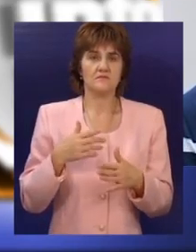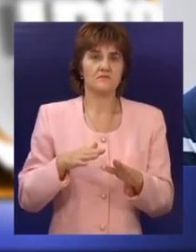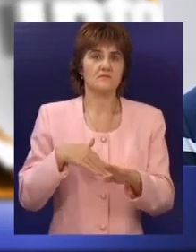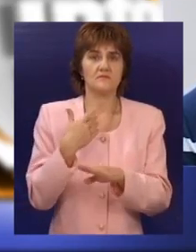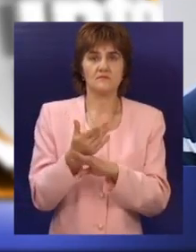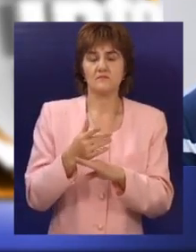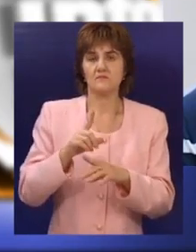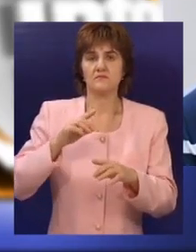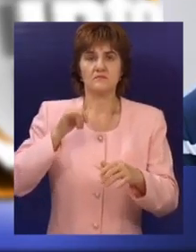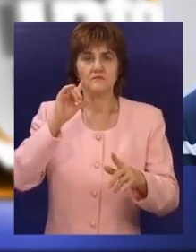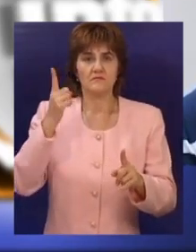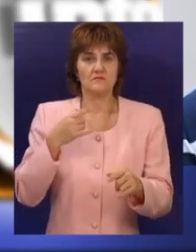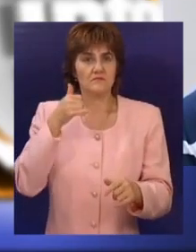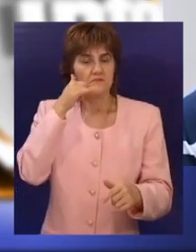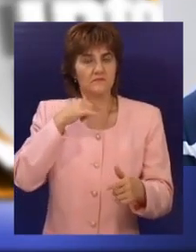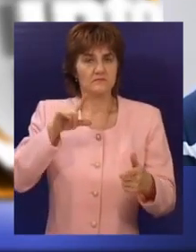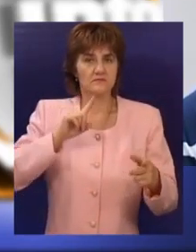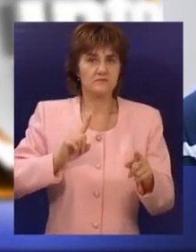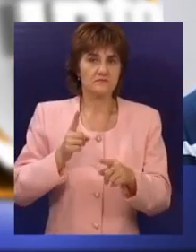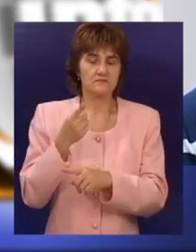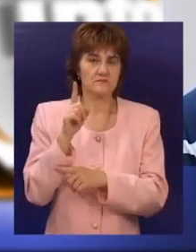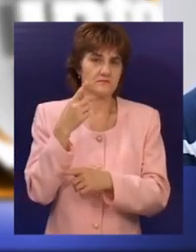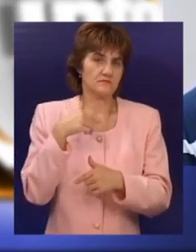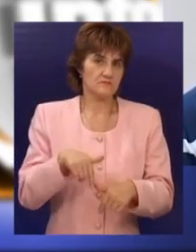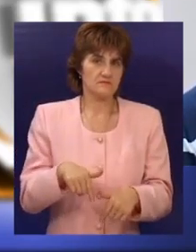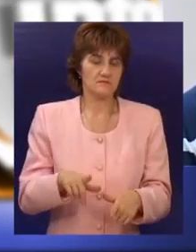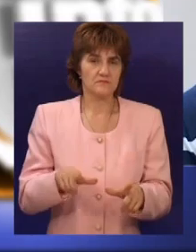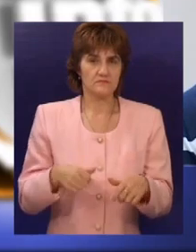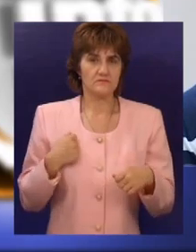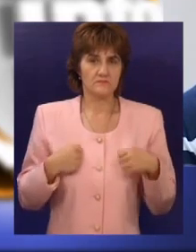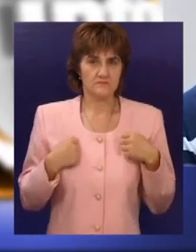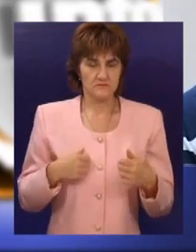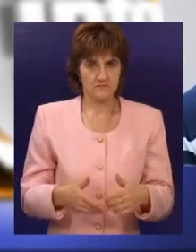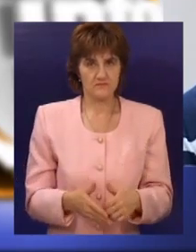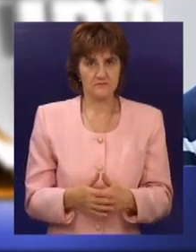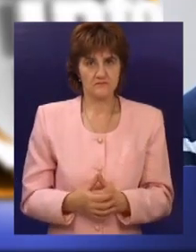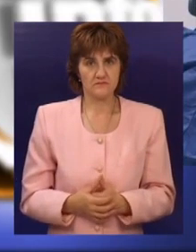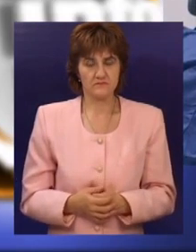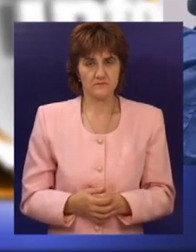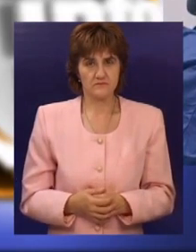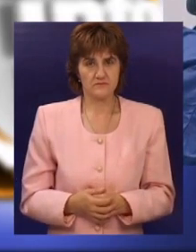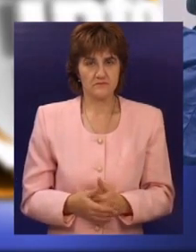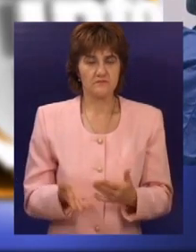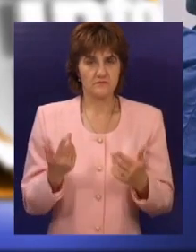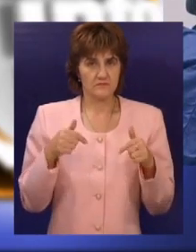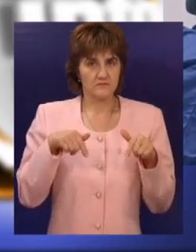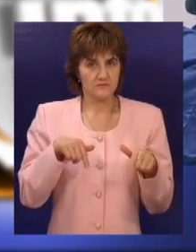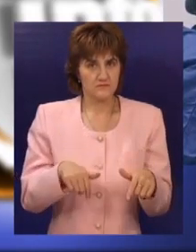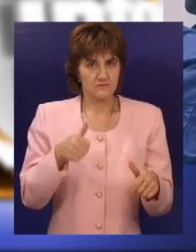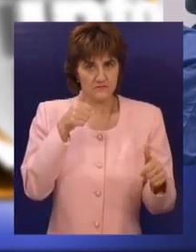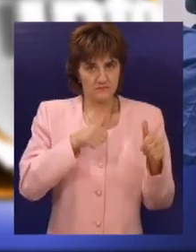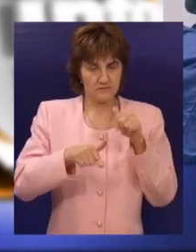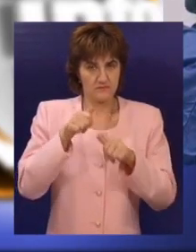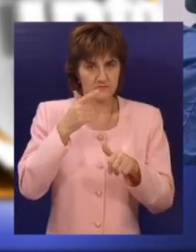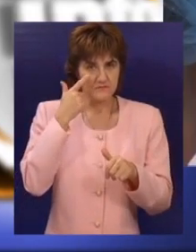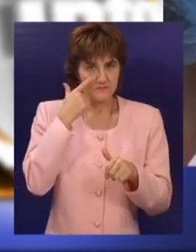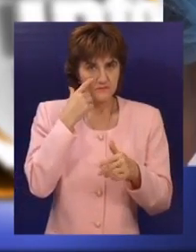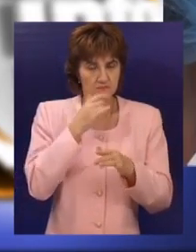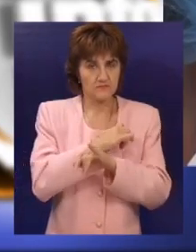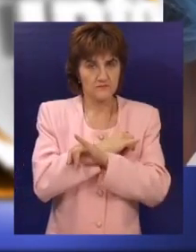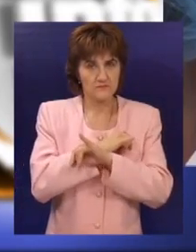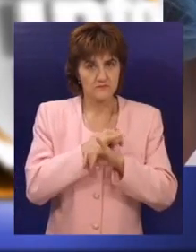poslije Amerike i Zapadne Europe takva sočiva imaju priliku da budu ugrađena i našim pacijentima. Ako ovakve operacije u Srbiji